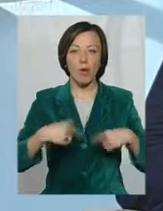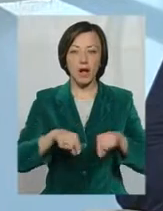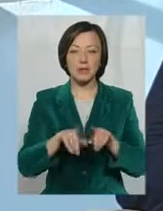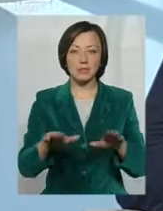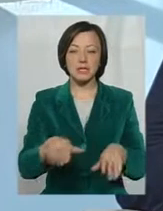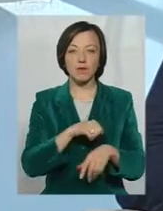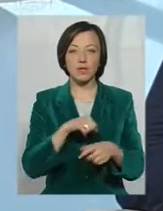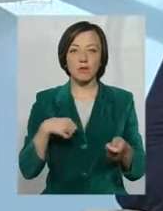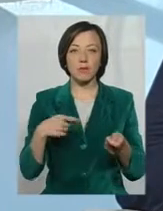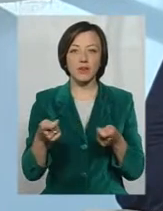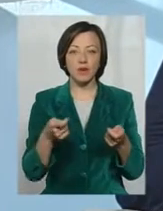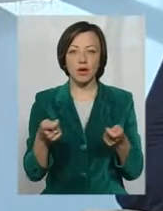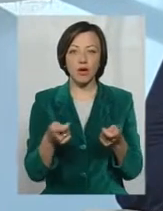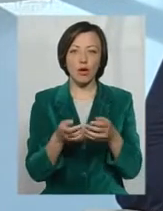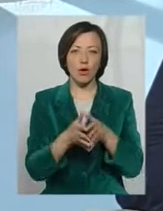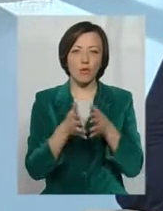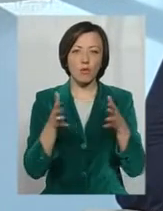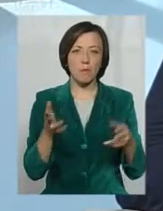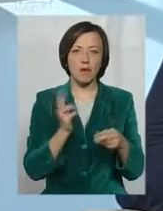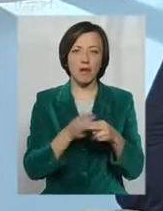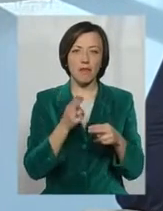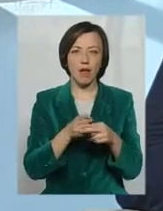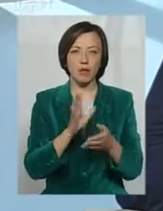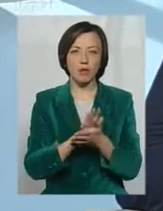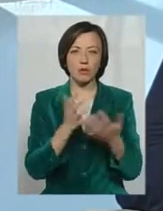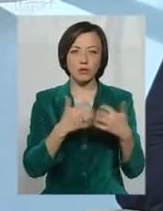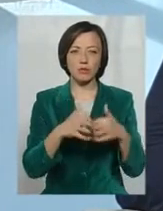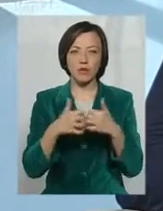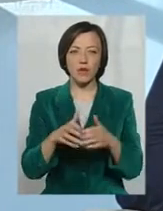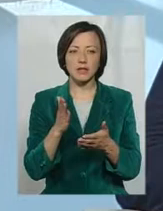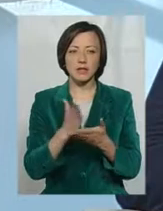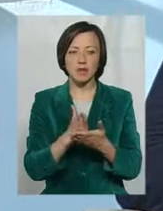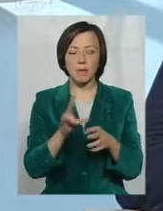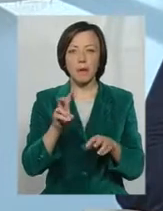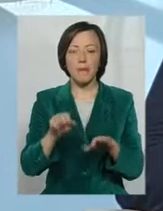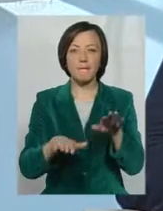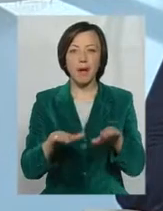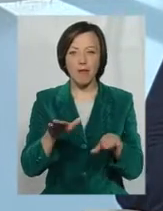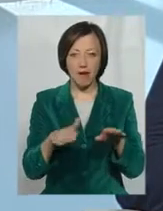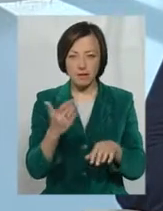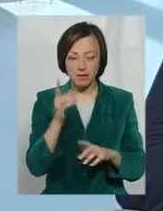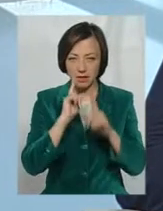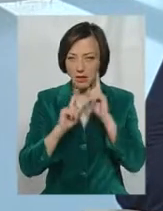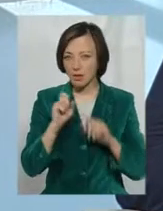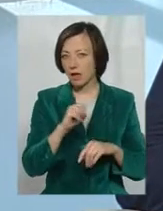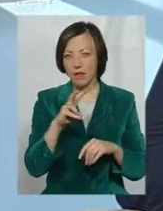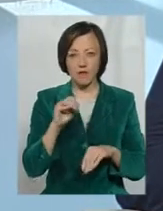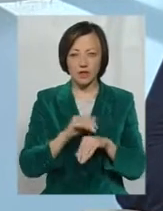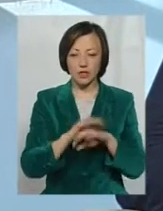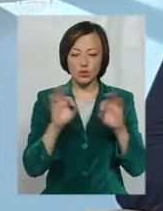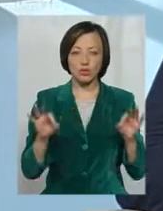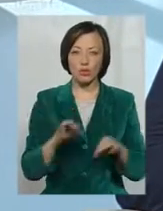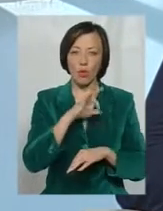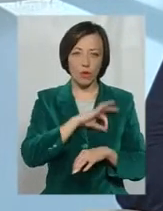Це купа металобрухту, різне устаткування, яке знаходиться на балансі, але фактично, яке не приносить